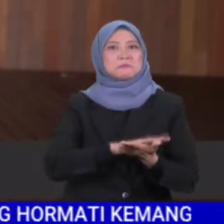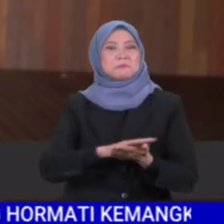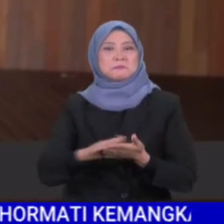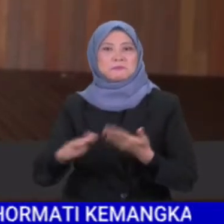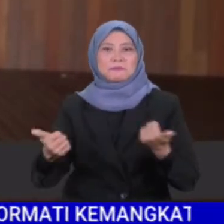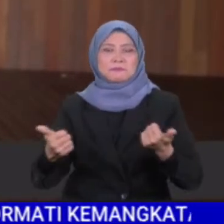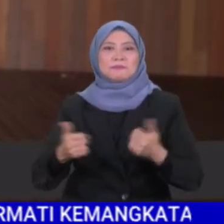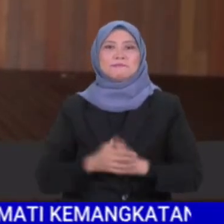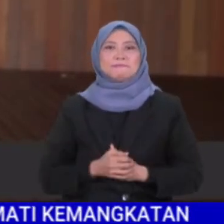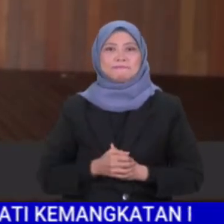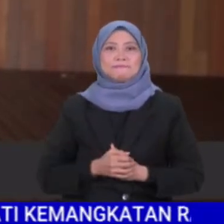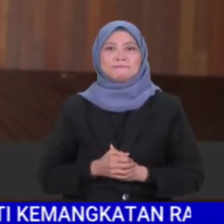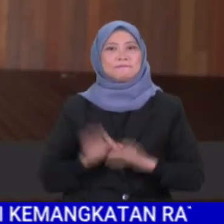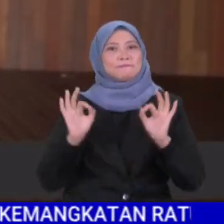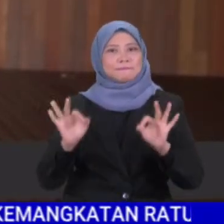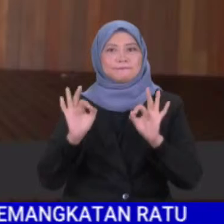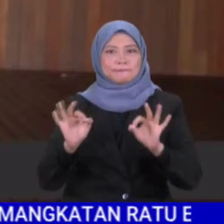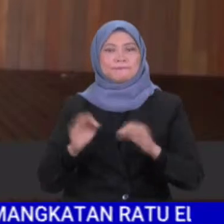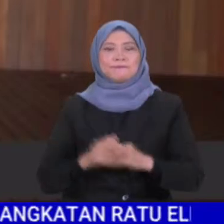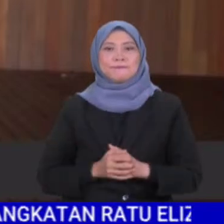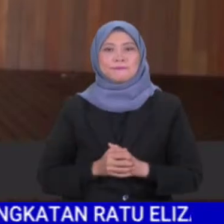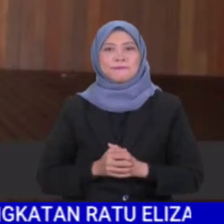的朋友们十个人，我知道，会比较安全咯，啊，所以比较 OK